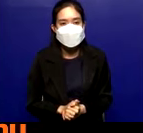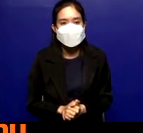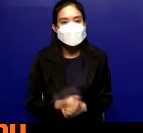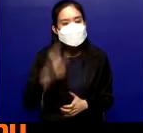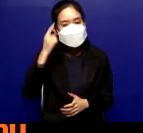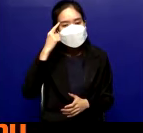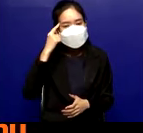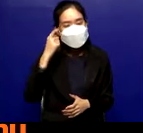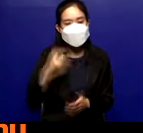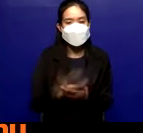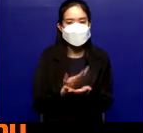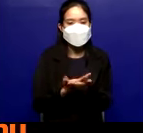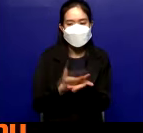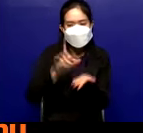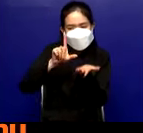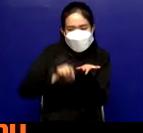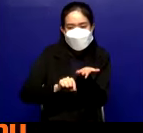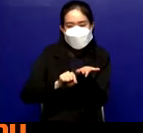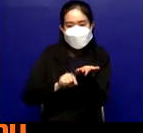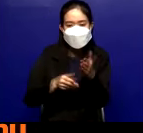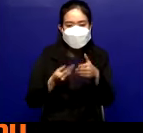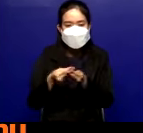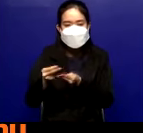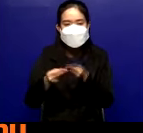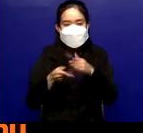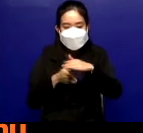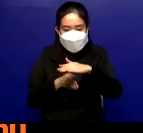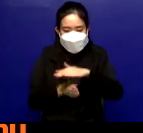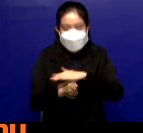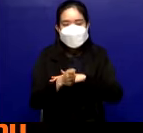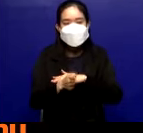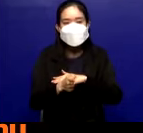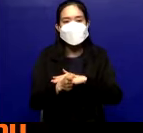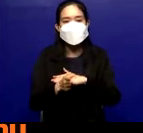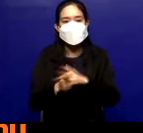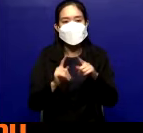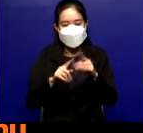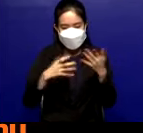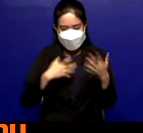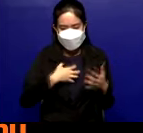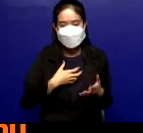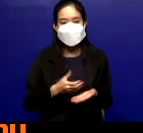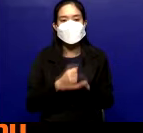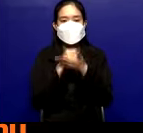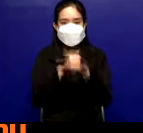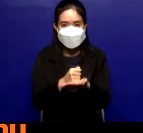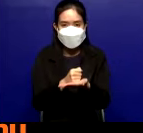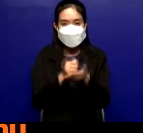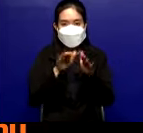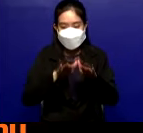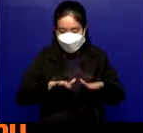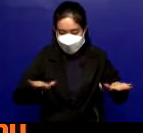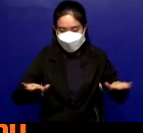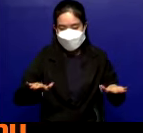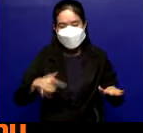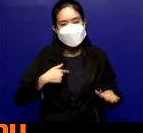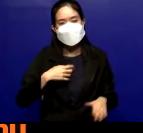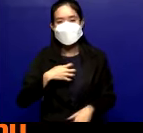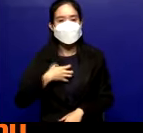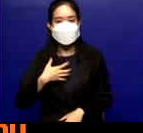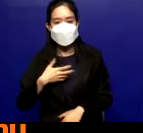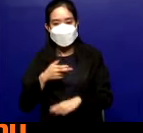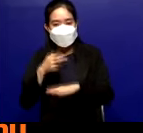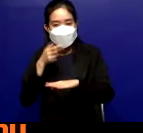ดำน้ำ 20,000 ล้านของรัฐบาลอีกท่านประธานคะเด็กๆไม่ได้ต้องการอาวุธ